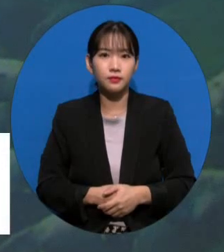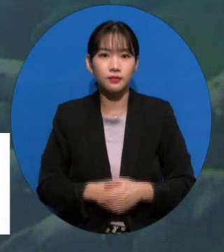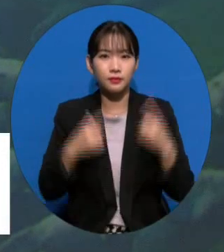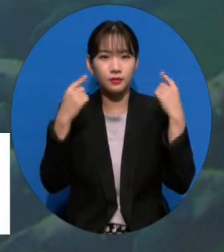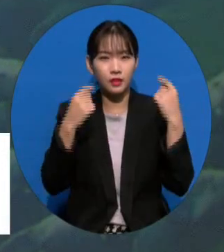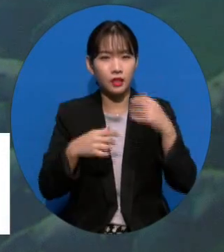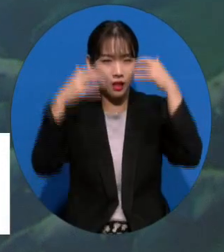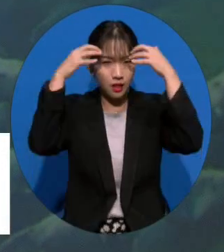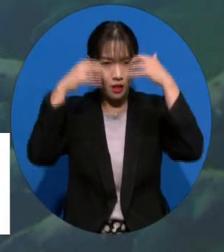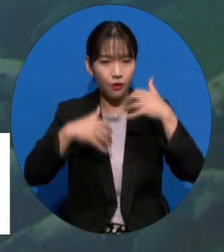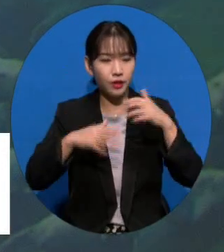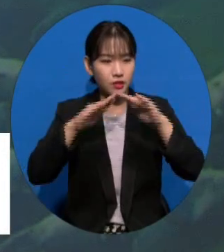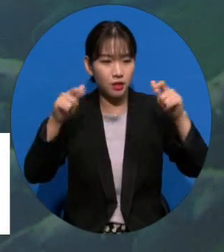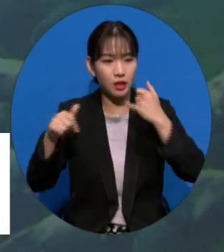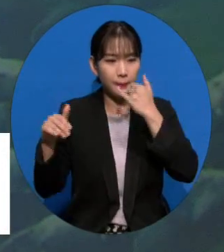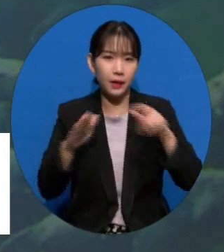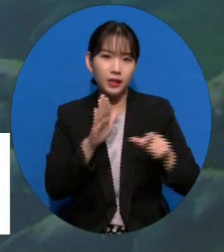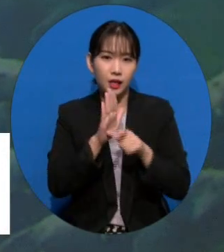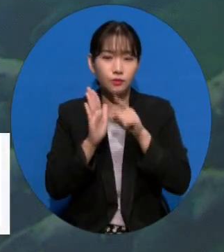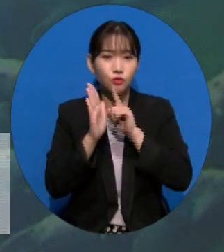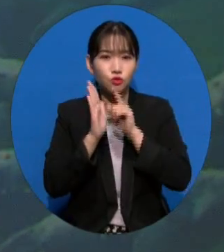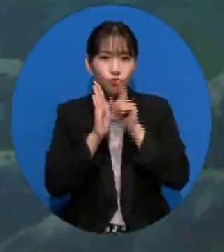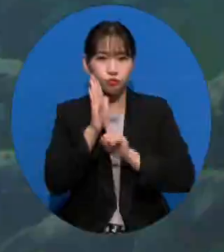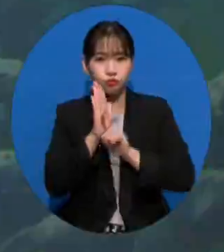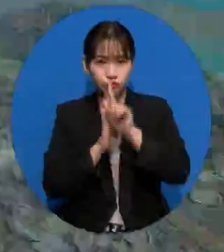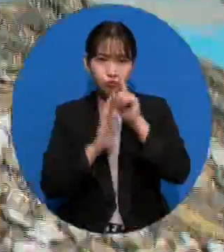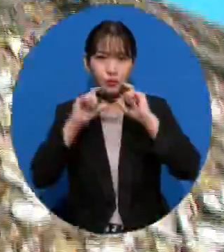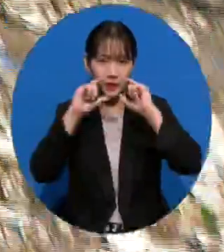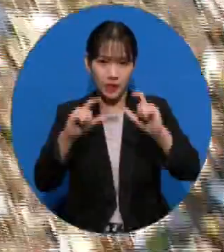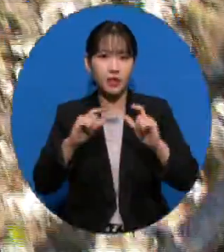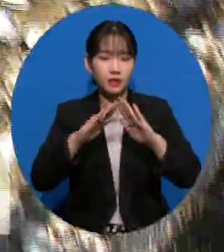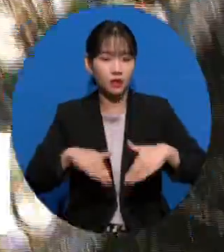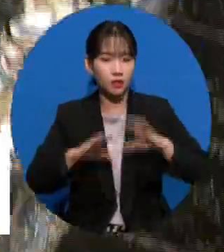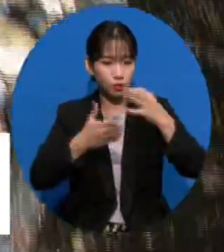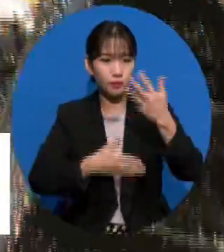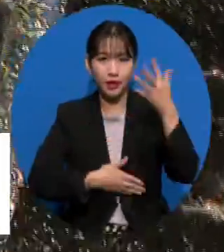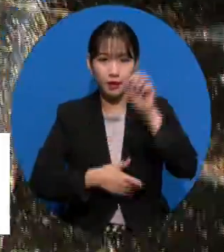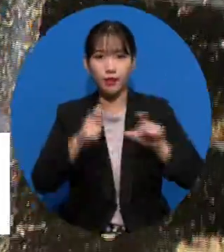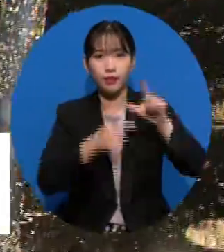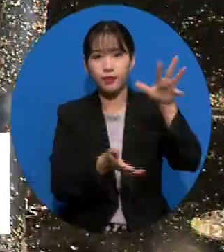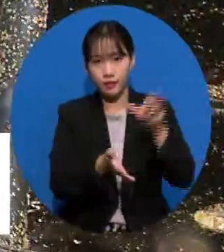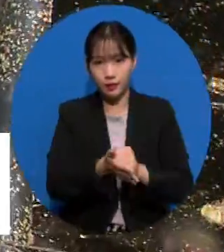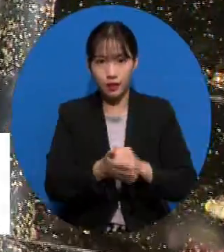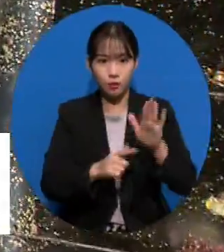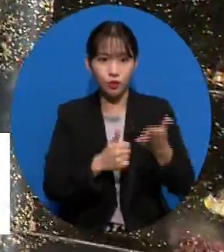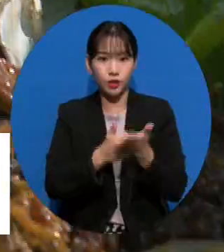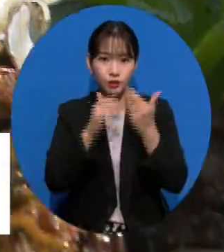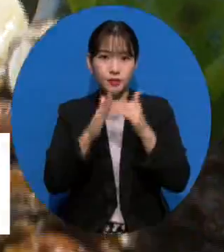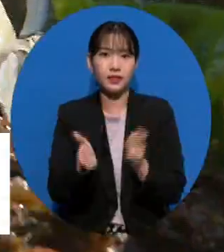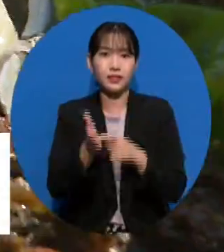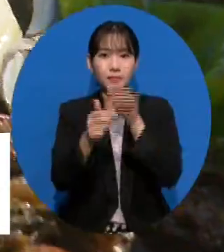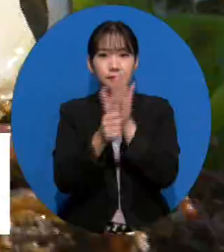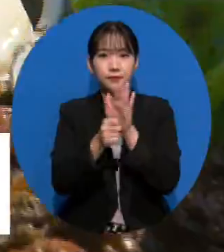지속된 폭염으로 돈에 연 1회용 일대 고순 특보가 발령되면 서 전라남도가 국가의 8억 원을 추가 학부에 양식 어가 의 긴급